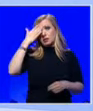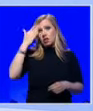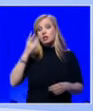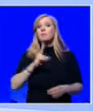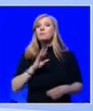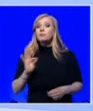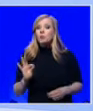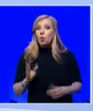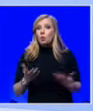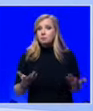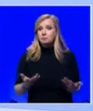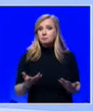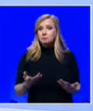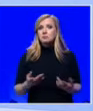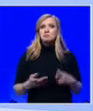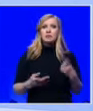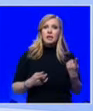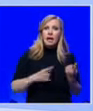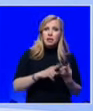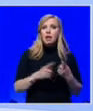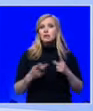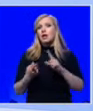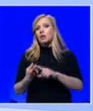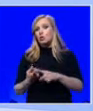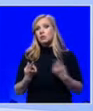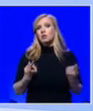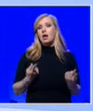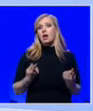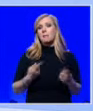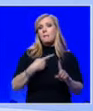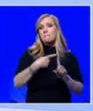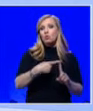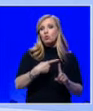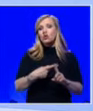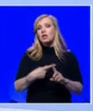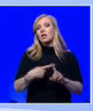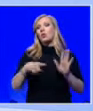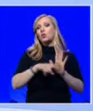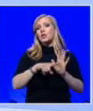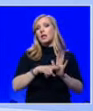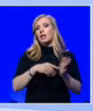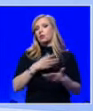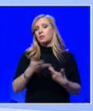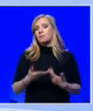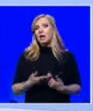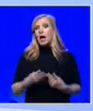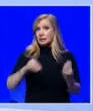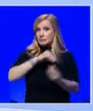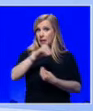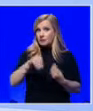Но и едната, и другата имат своите положителни страни, имат и своите недостатъци. Ако имаш